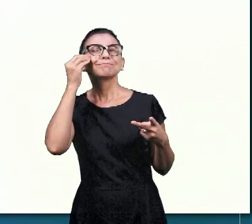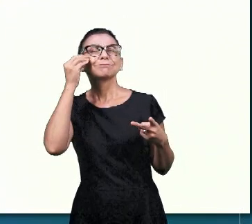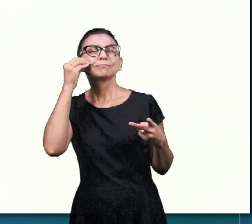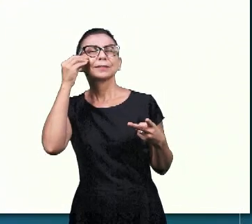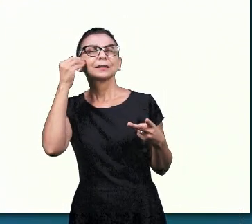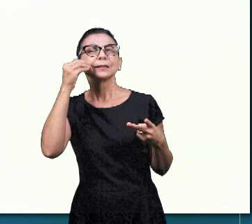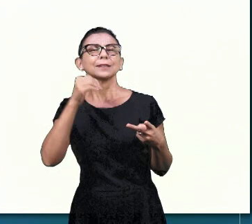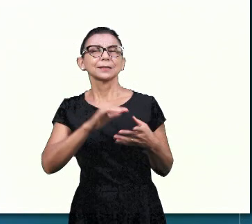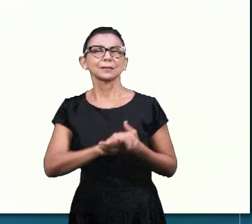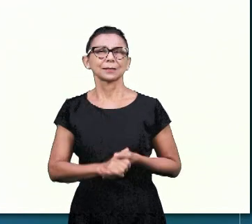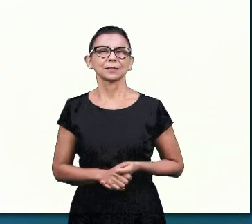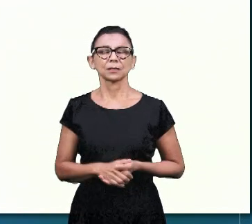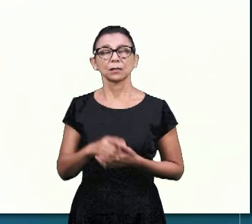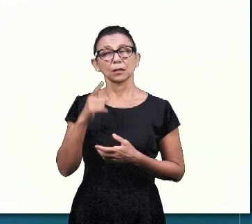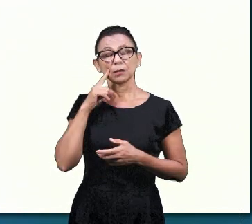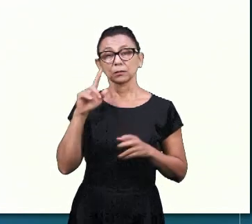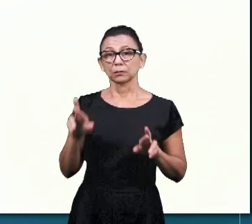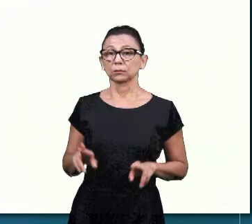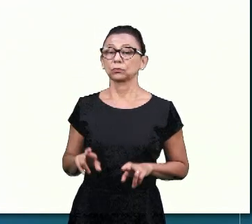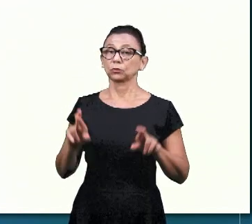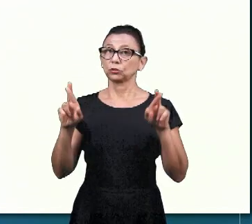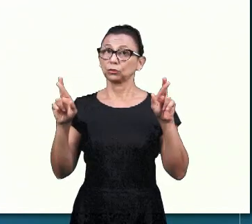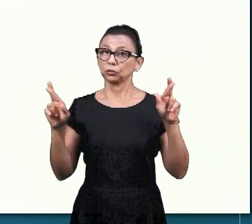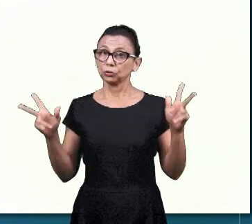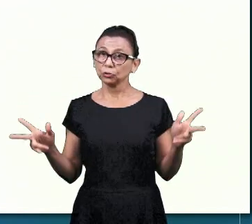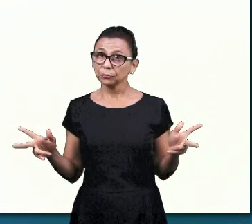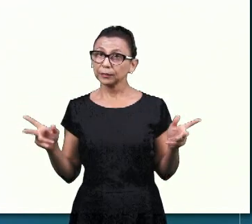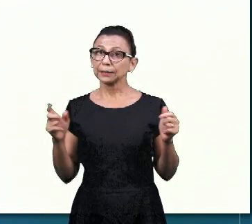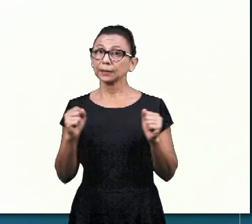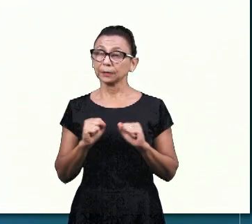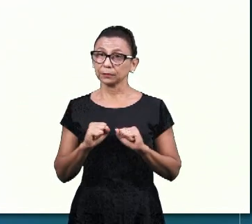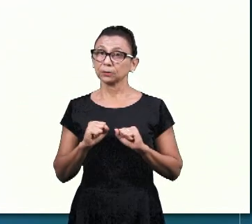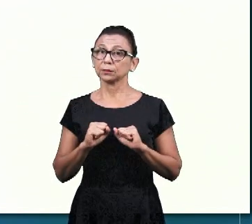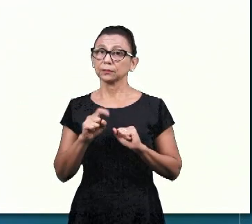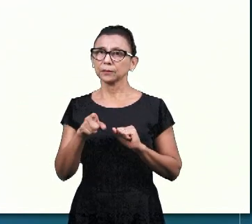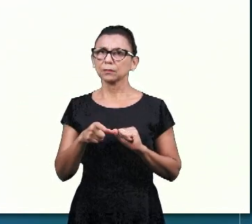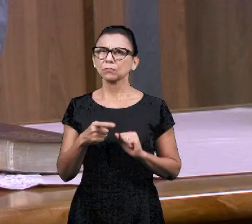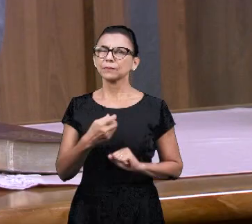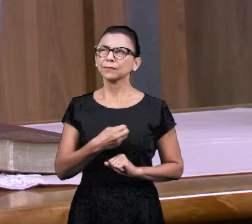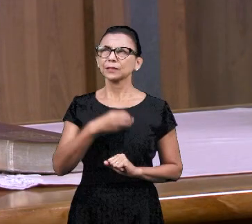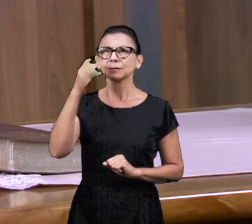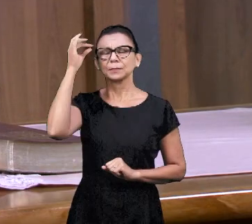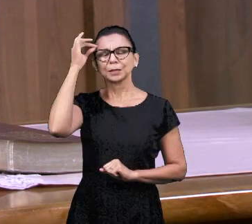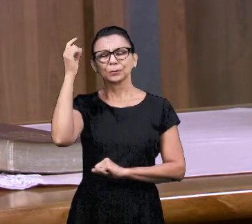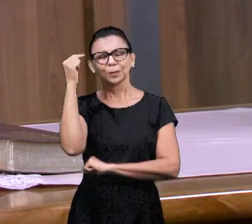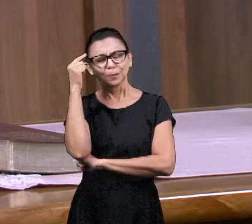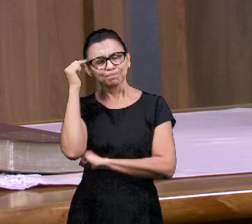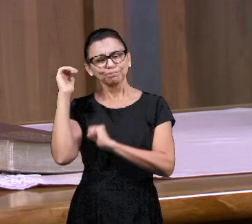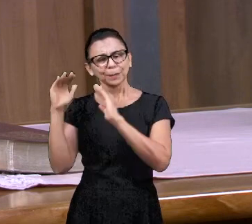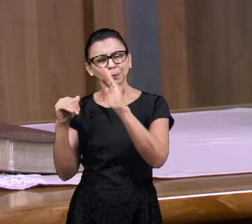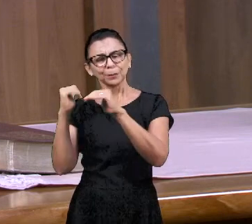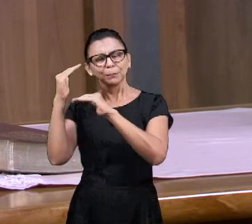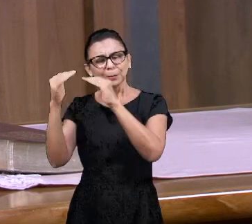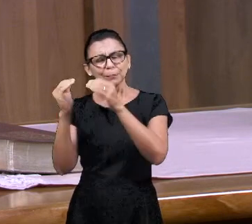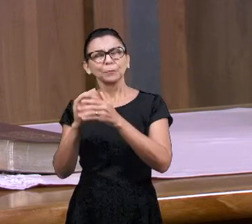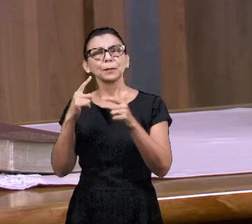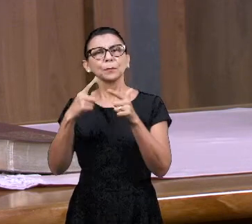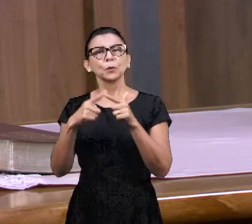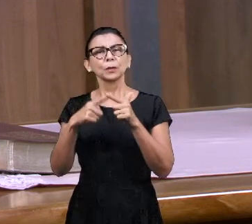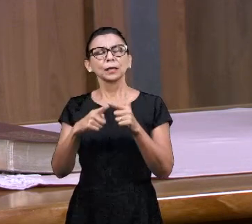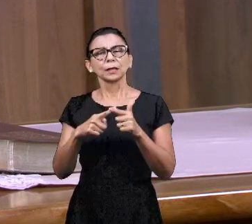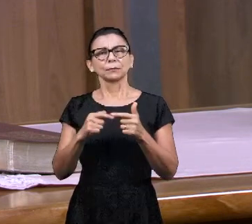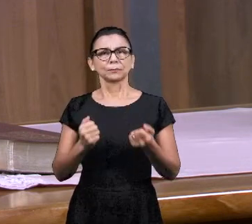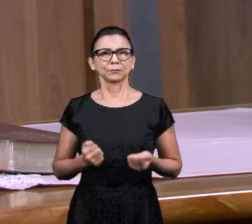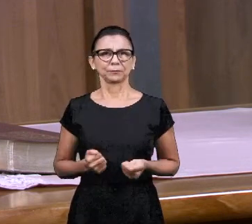votre vie spirituelle? Donc, deux choses différentes. Celui qui a apporté la plus grande croissance de votre vie spirituelle.